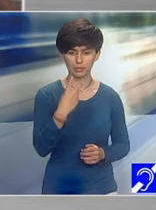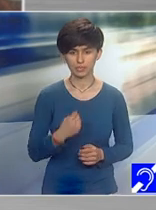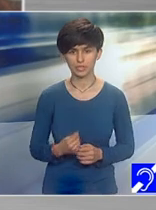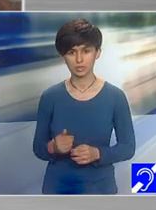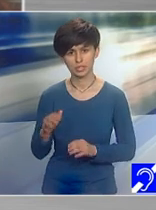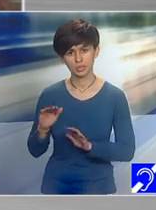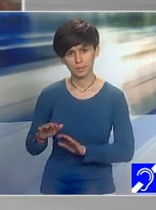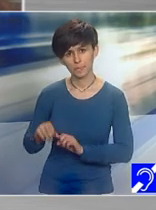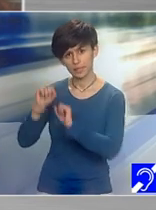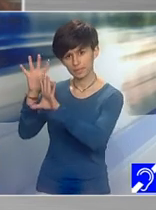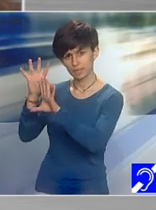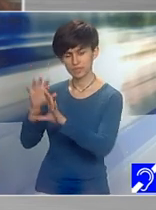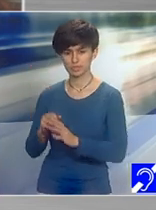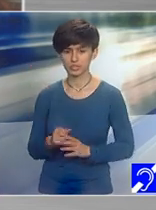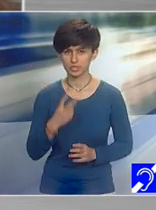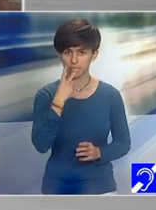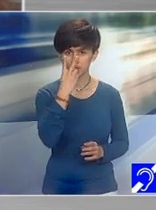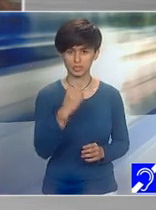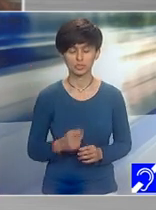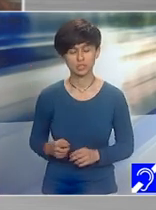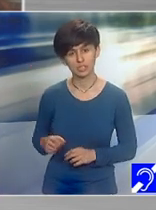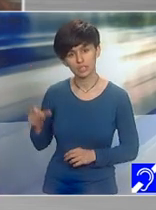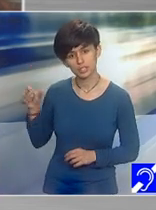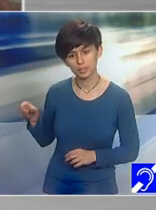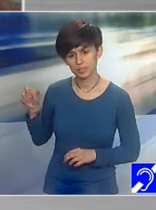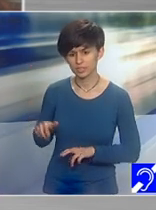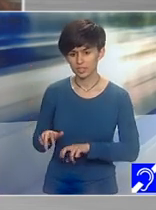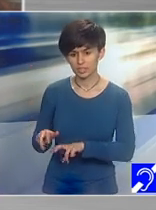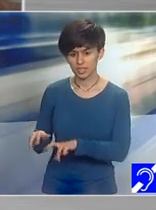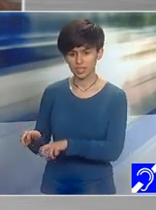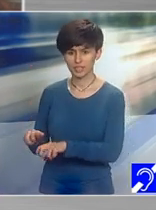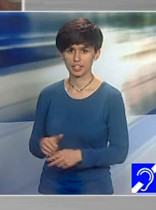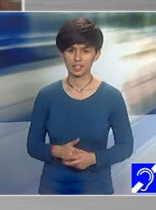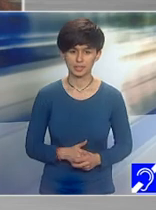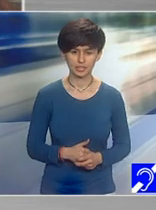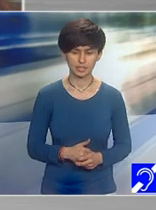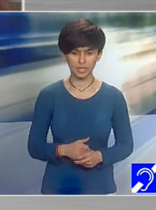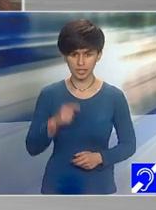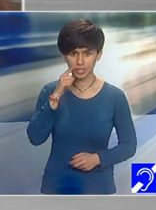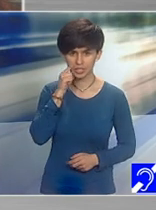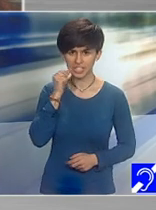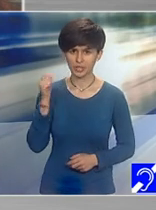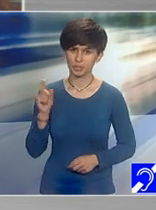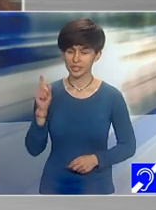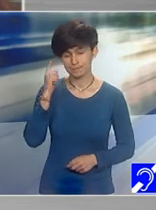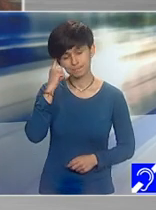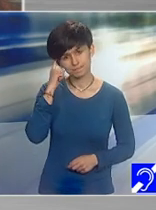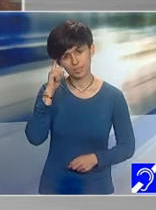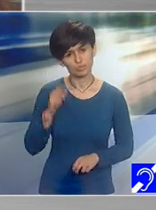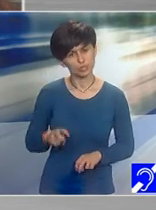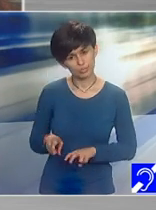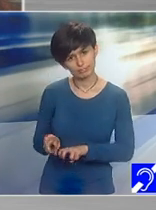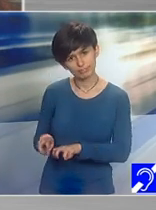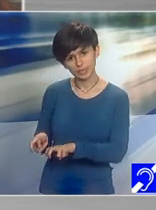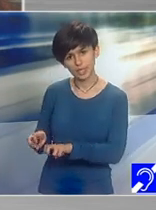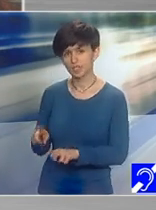parc și oamenii alergau cu mare plăcere. Nu știau să alerge. Deci oamenii aceia au o problemă. Deci, nu